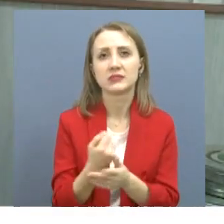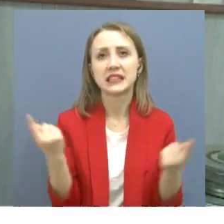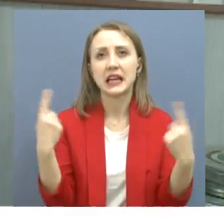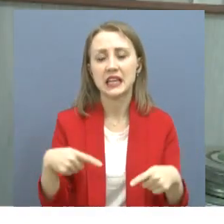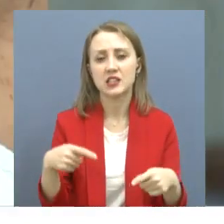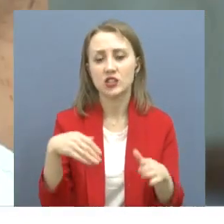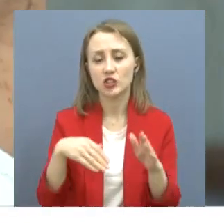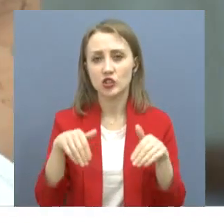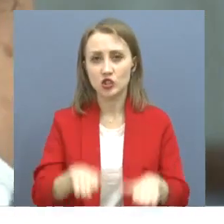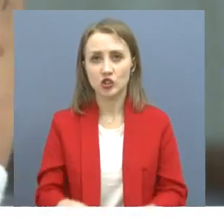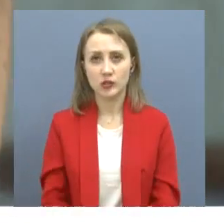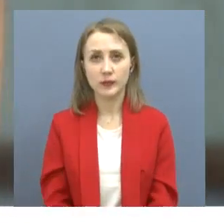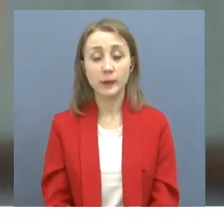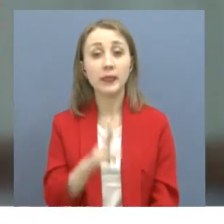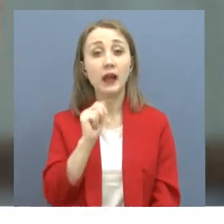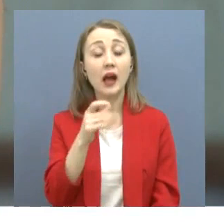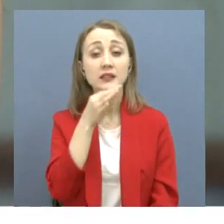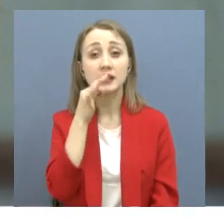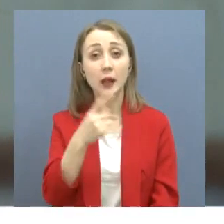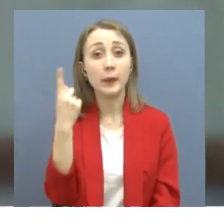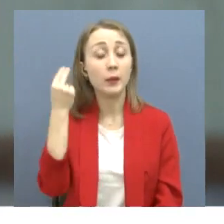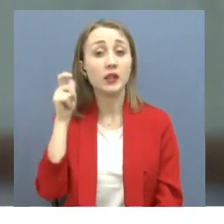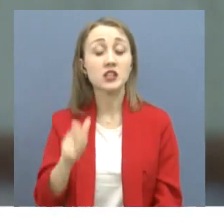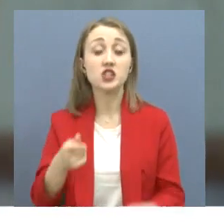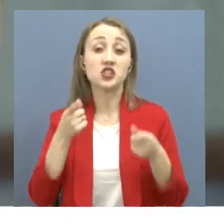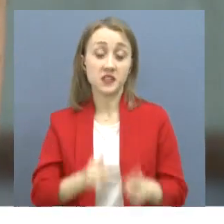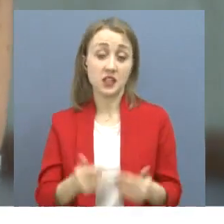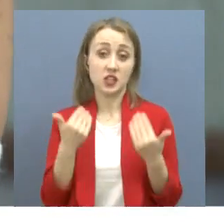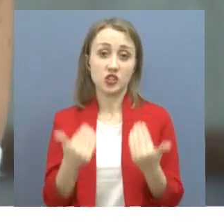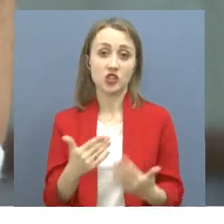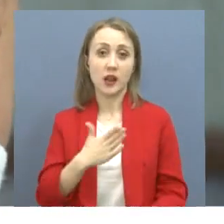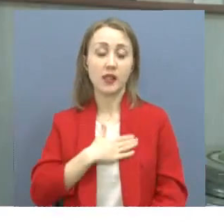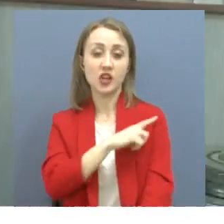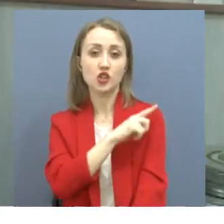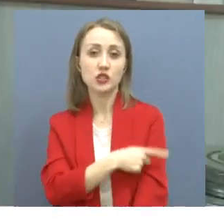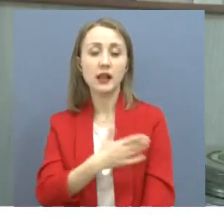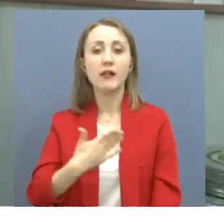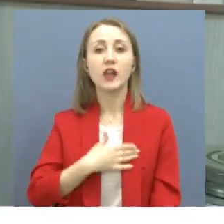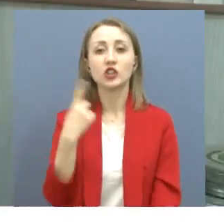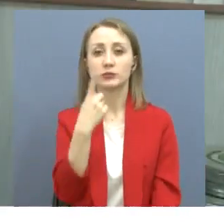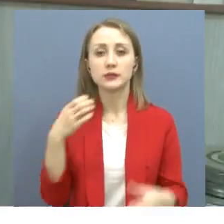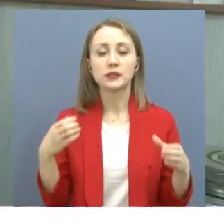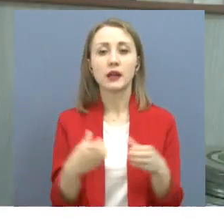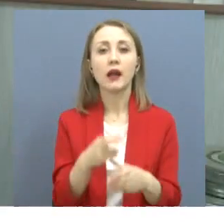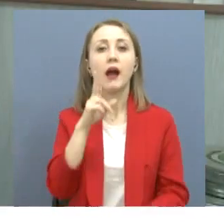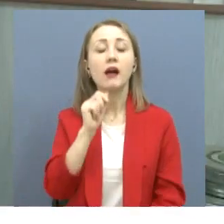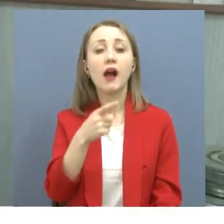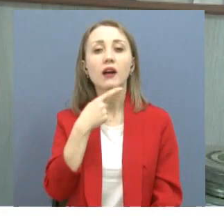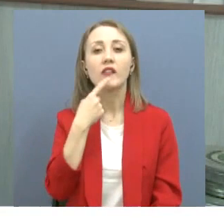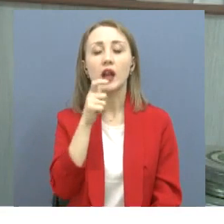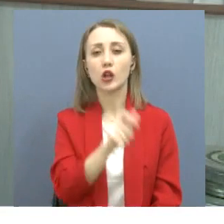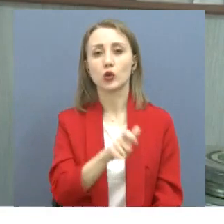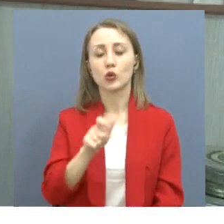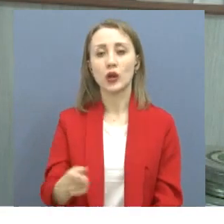в своем выступлении Елбасы, действительно, сейчас наша сила в нашем единстве. Как аналитики говорят,